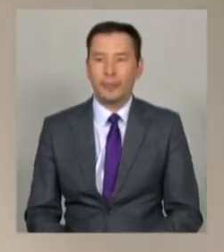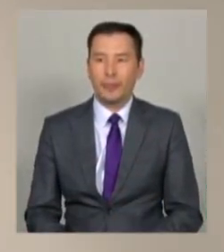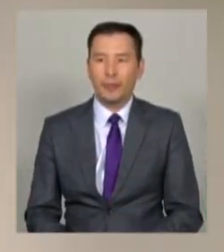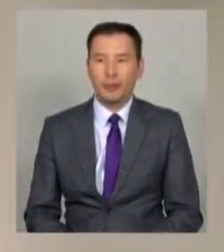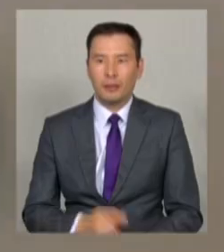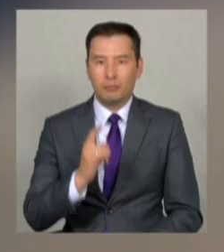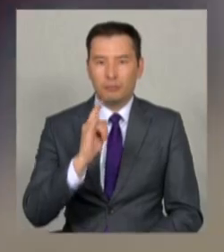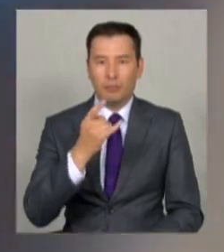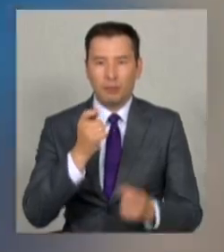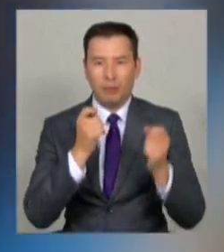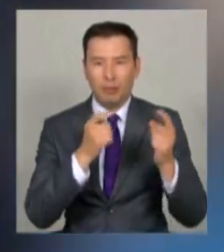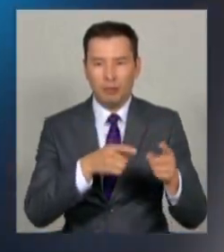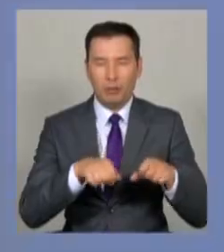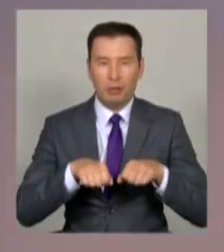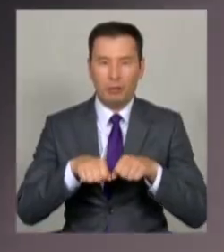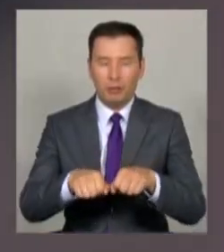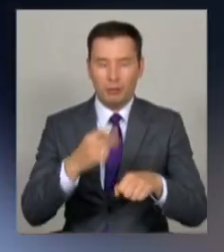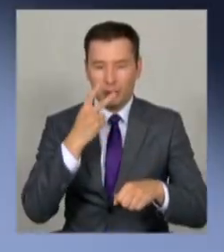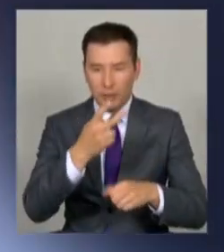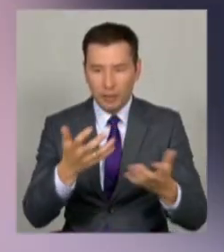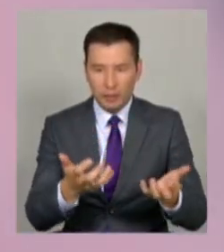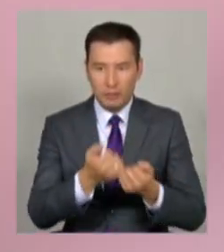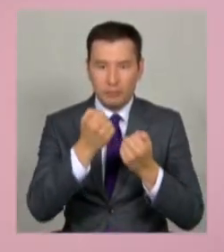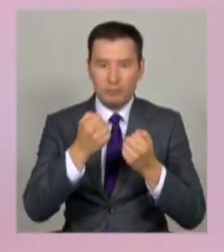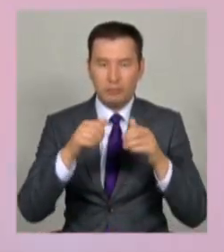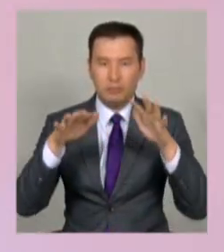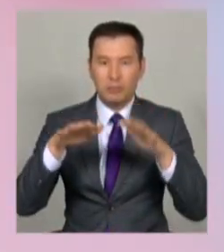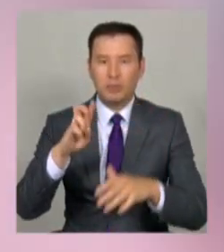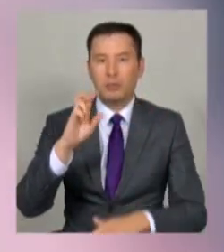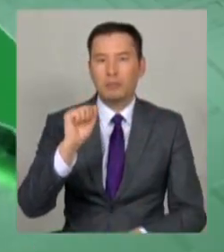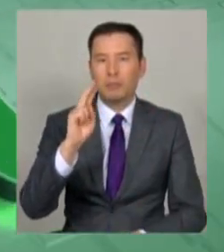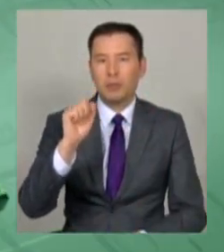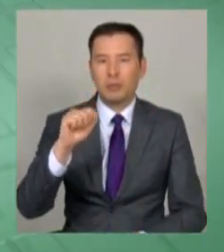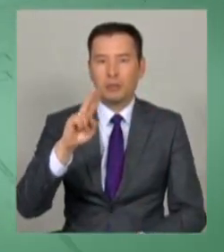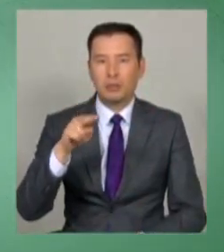Брошенный младенец ребенка в коляске обнаружили в районе Бакат близ Алматы.